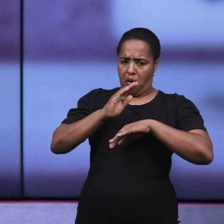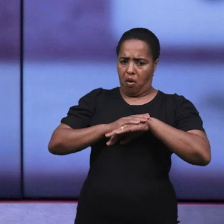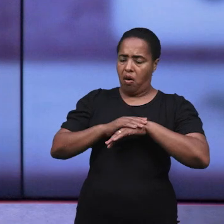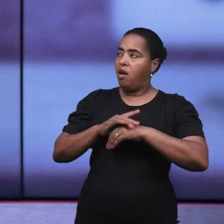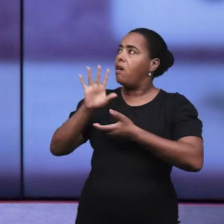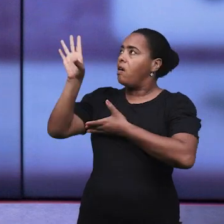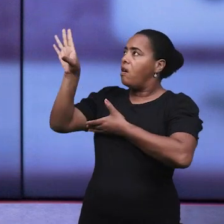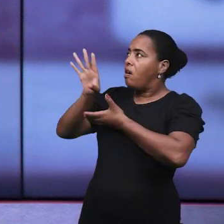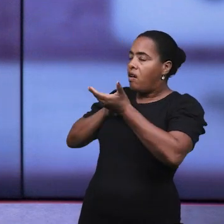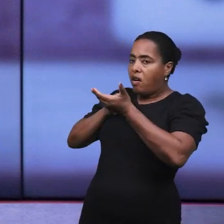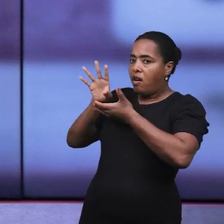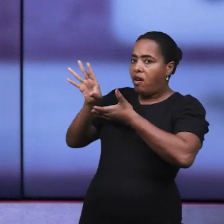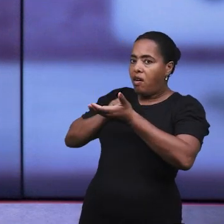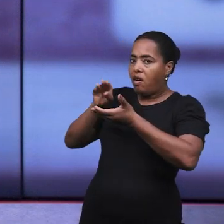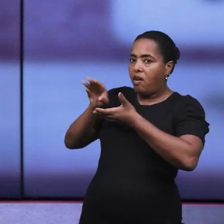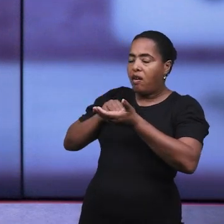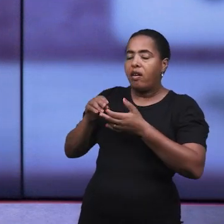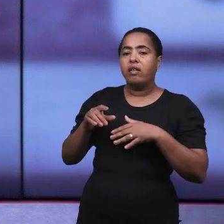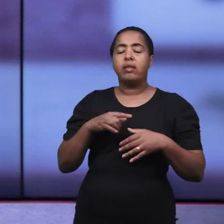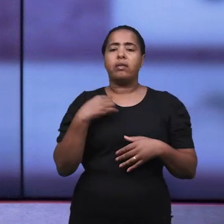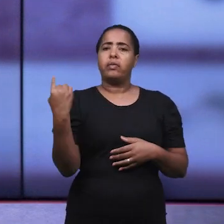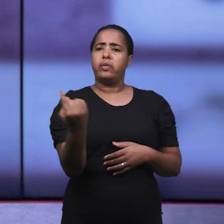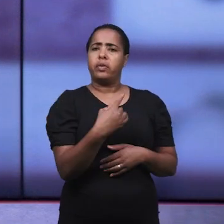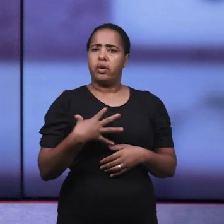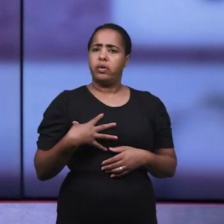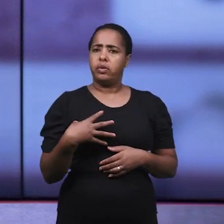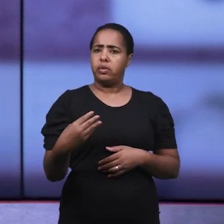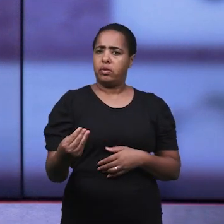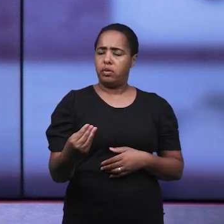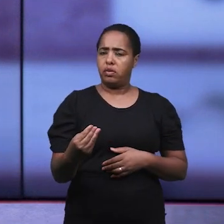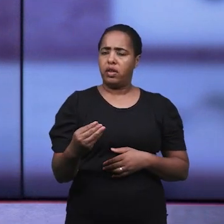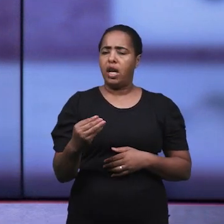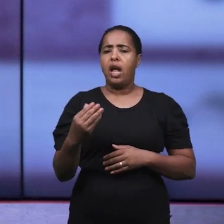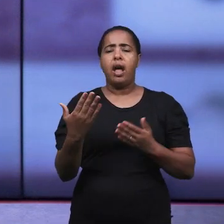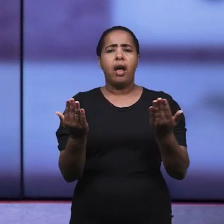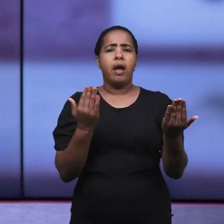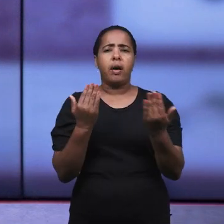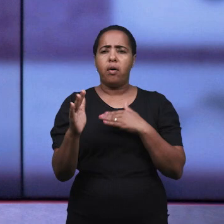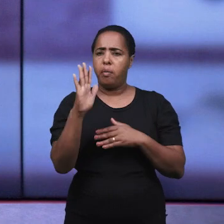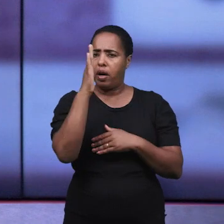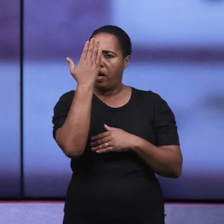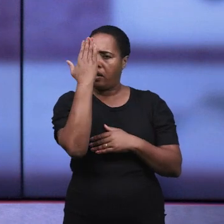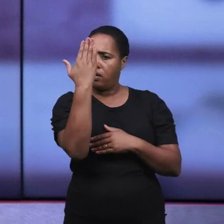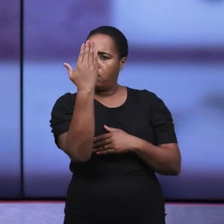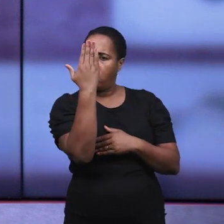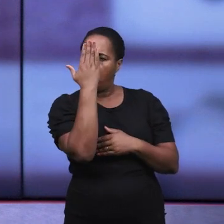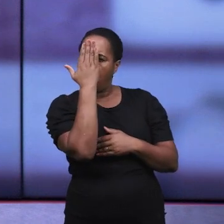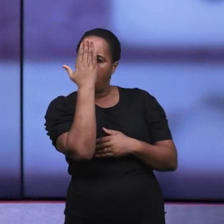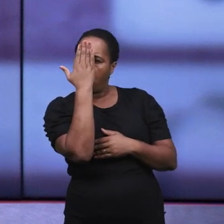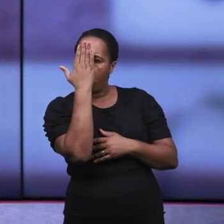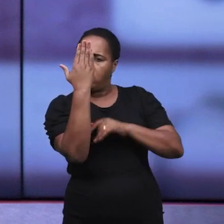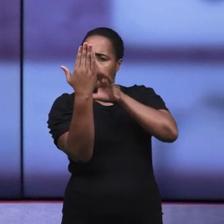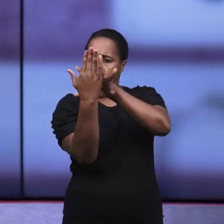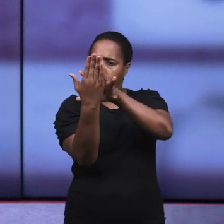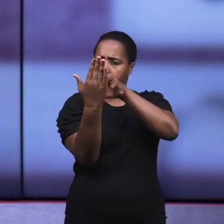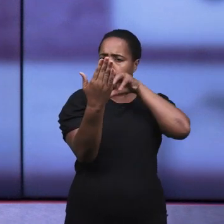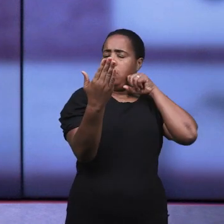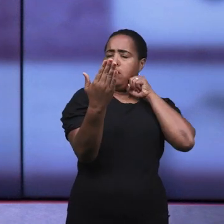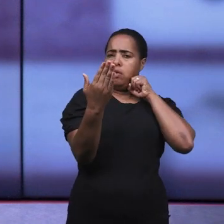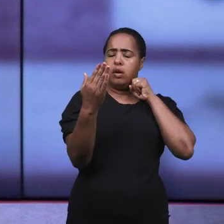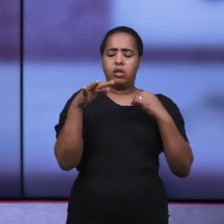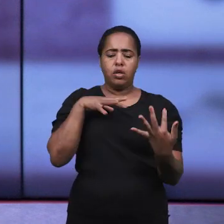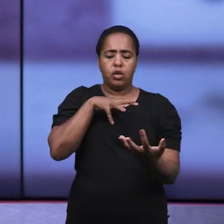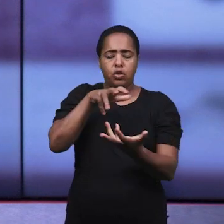Ce n'est pas moi qui vis en moi, mais Christ vit en moi. Pour nos enfants, nous sommes comme des miroirs qui reflètent